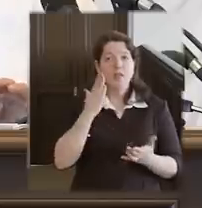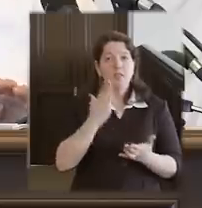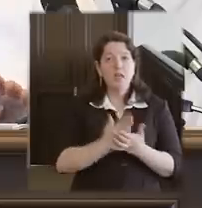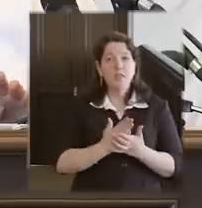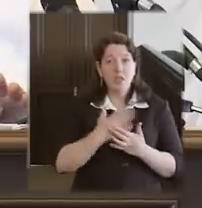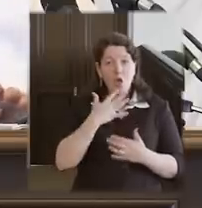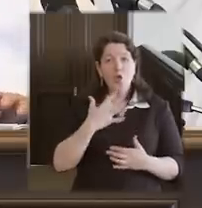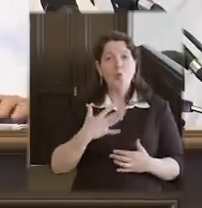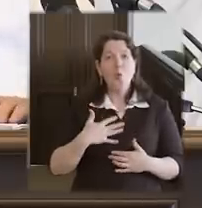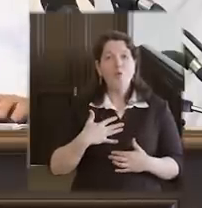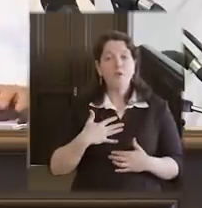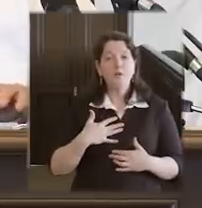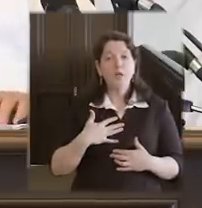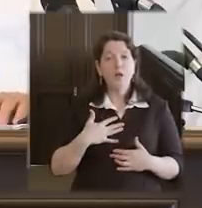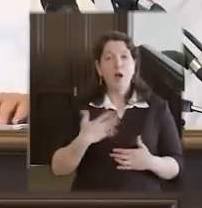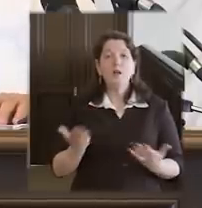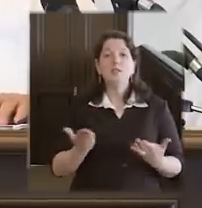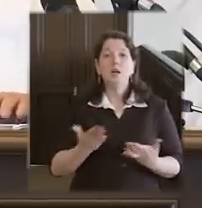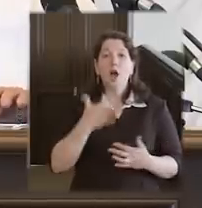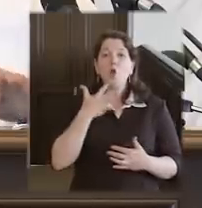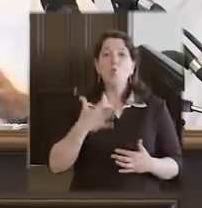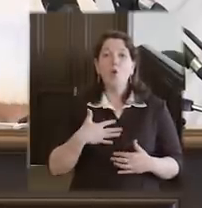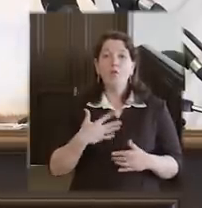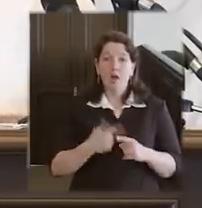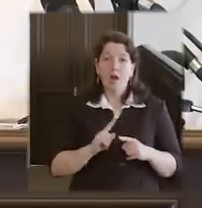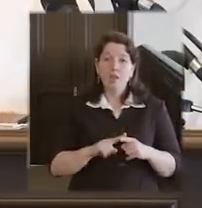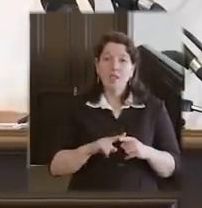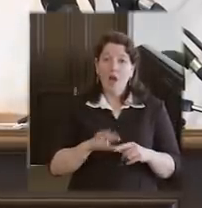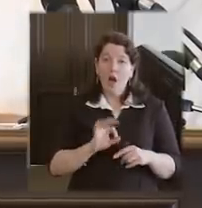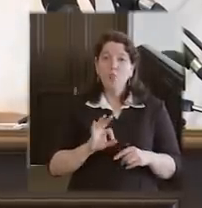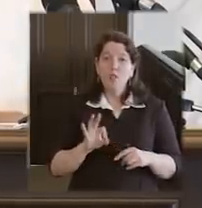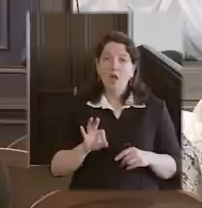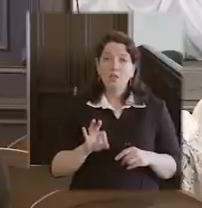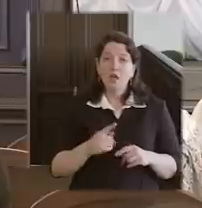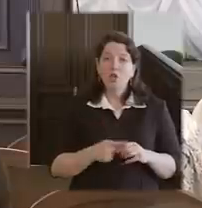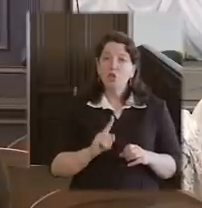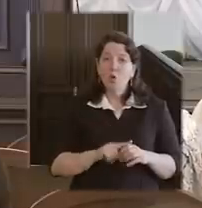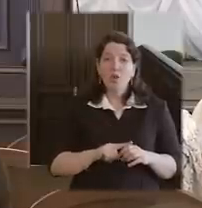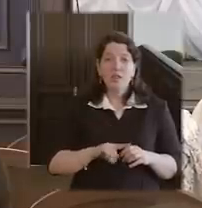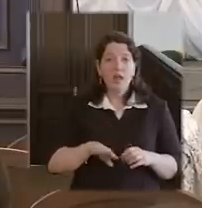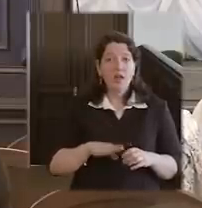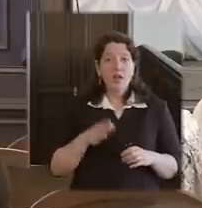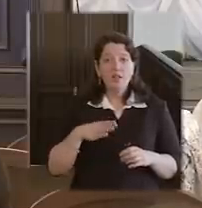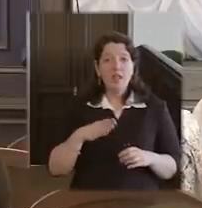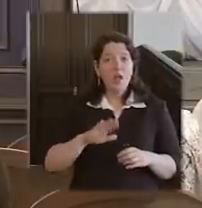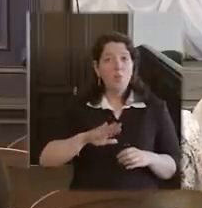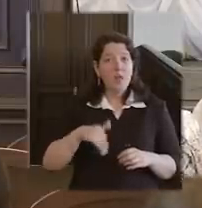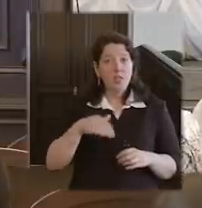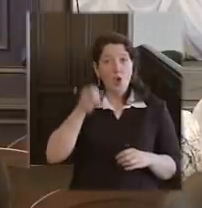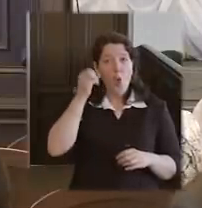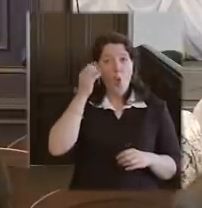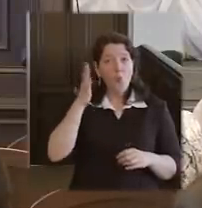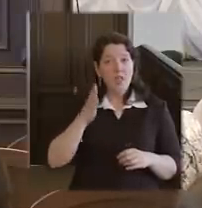любовь. Какая любовь? Об этом объясняется. Какая любовь? Это не